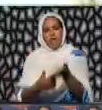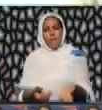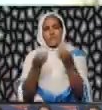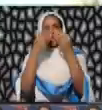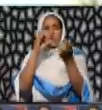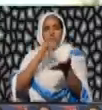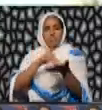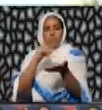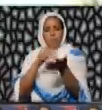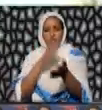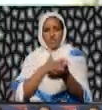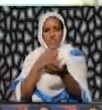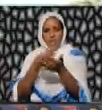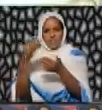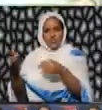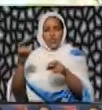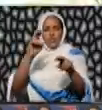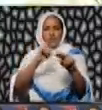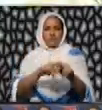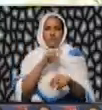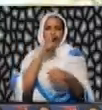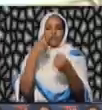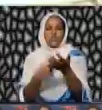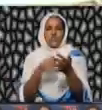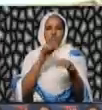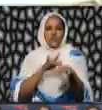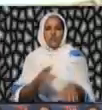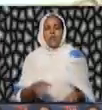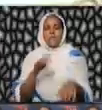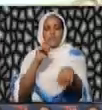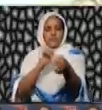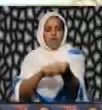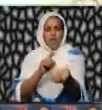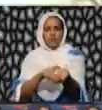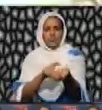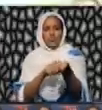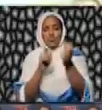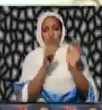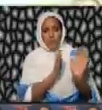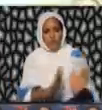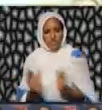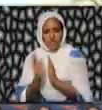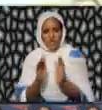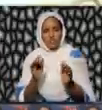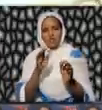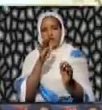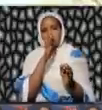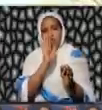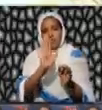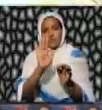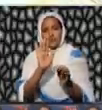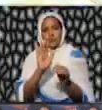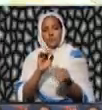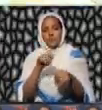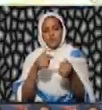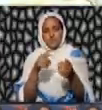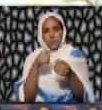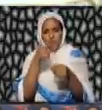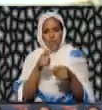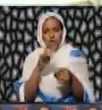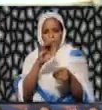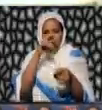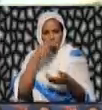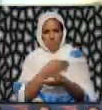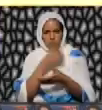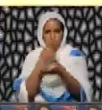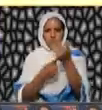ያው አብዛኛው ከከተማ እየገዛሁ ያስቀምጥሁ ነው። እዚህ ጋር ያው በሰዓቱ ለማዘጋጀት ያው እናቶችም እንትን ስለማይሉ ለአንድ